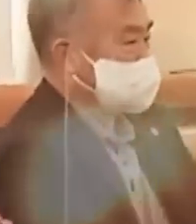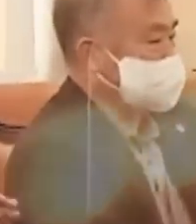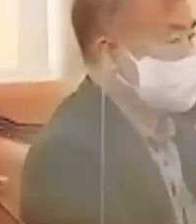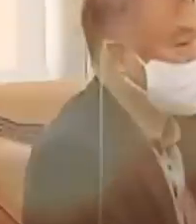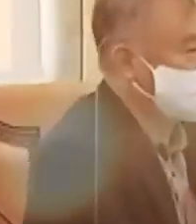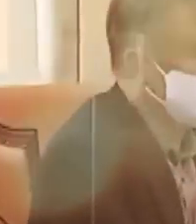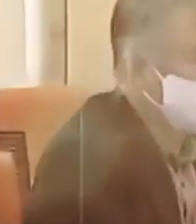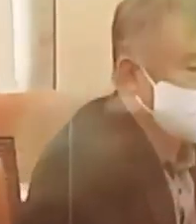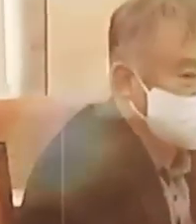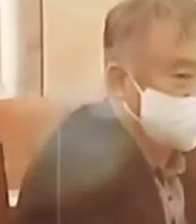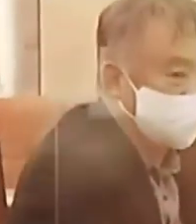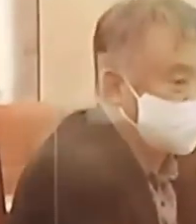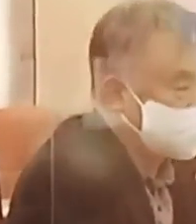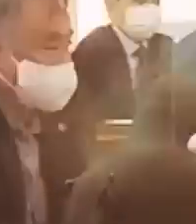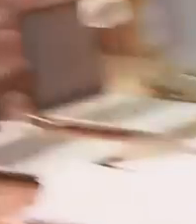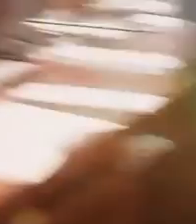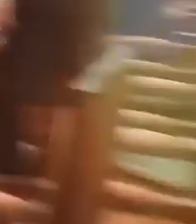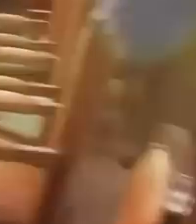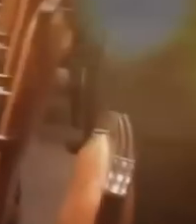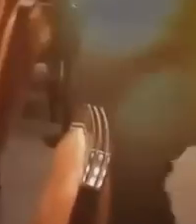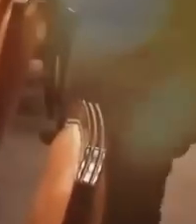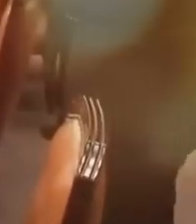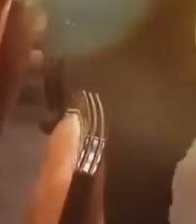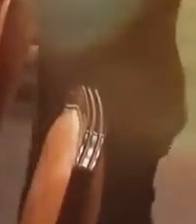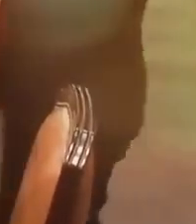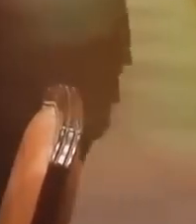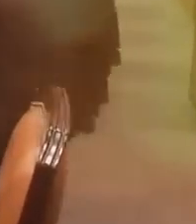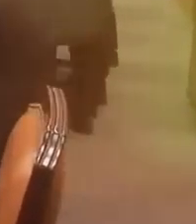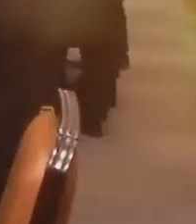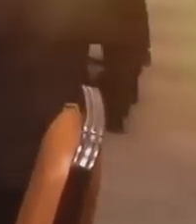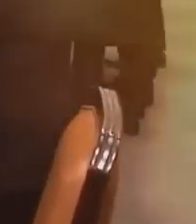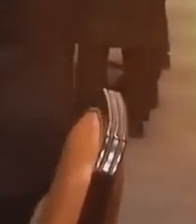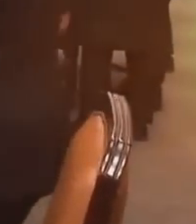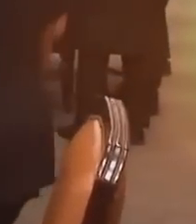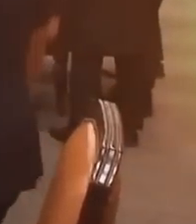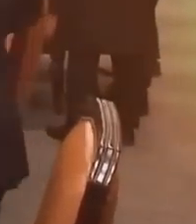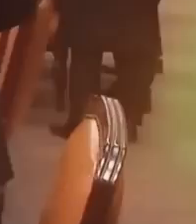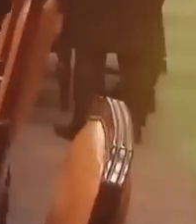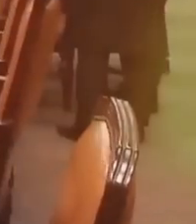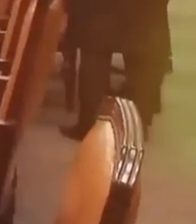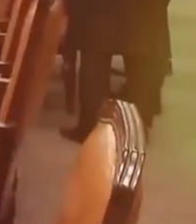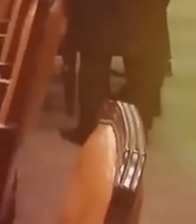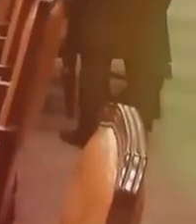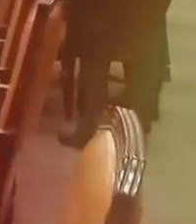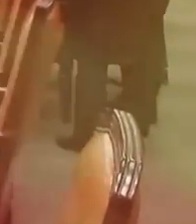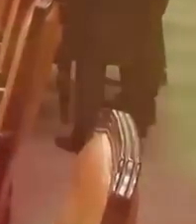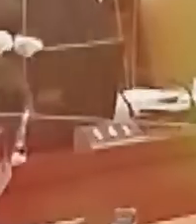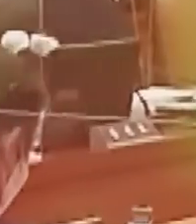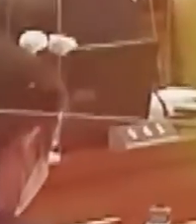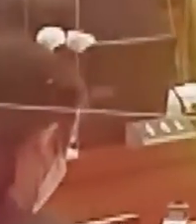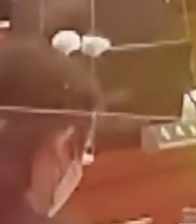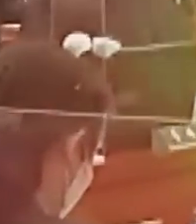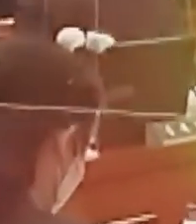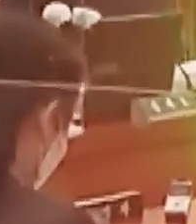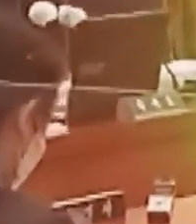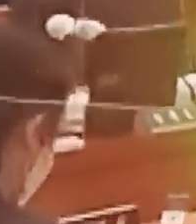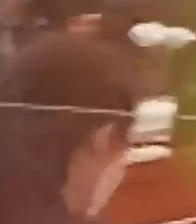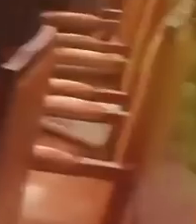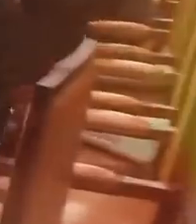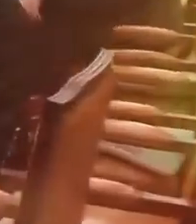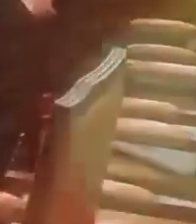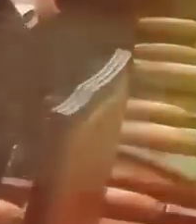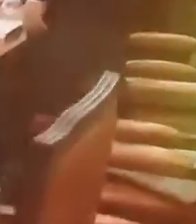아, 너는 끝나고 말도 못해! 너도! 너희가 요청한 거 있어요! 너희가 지금